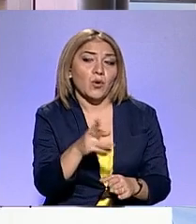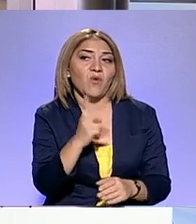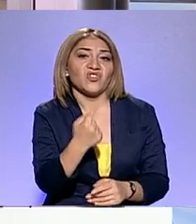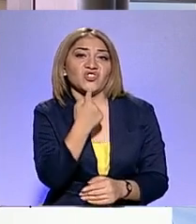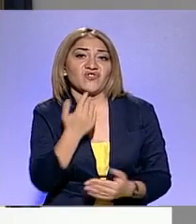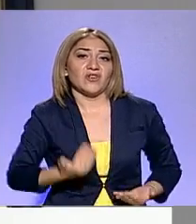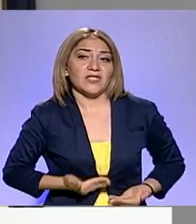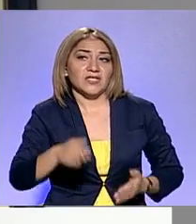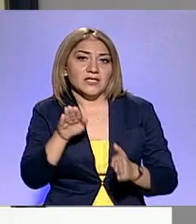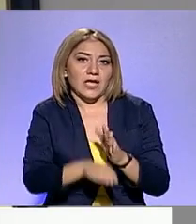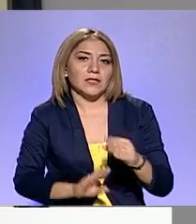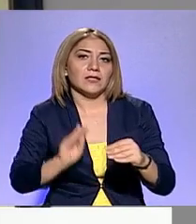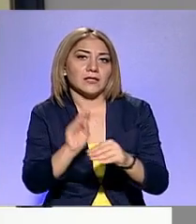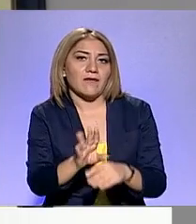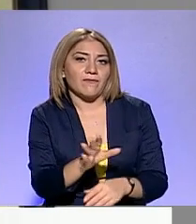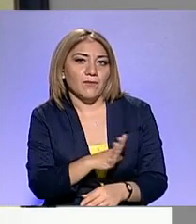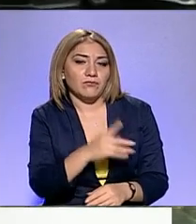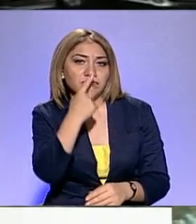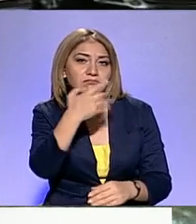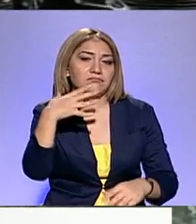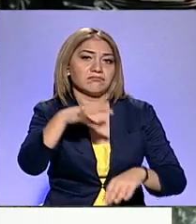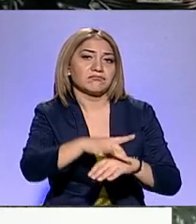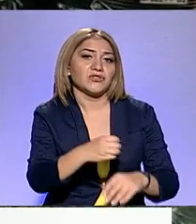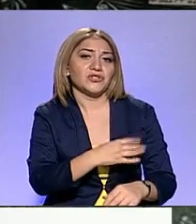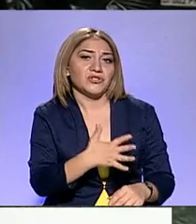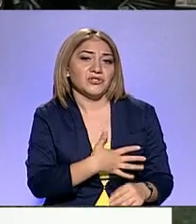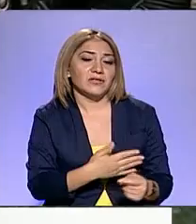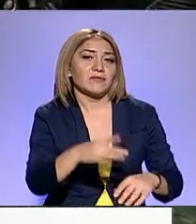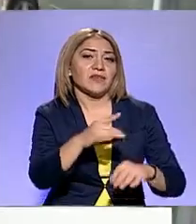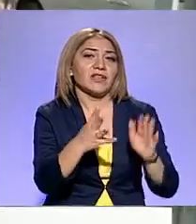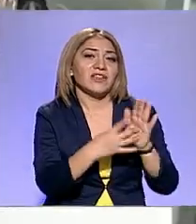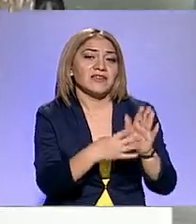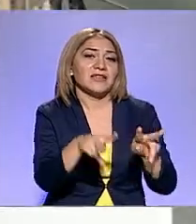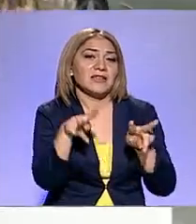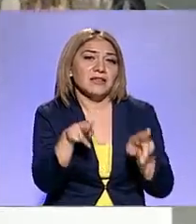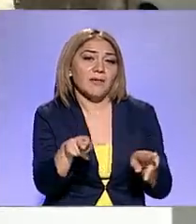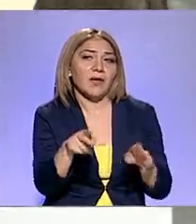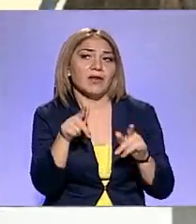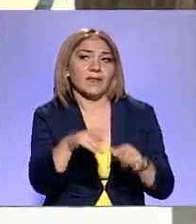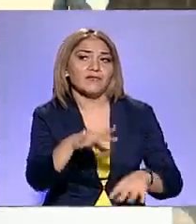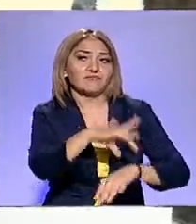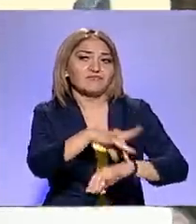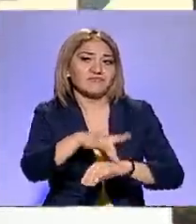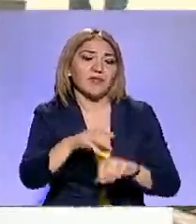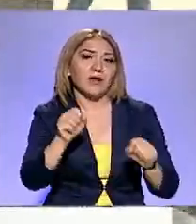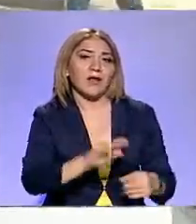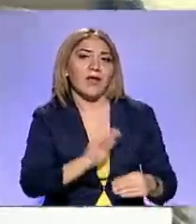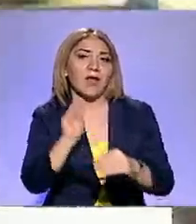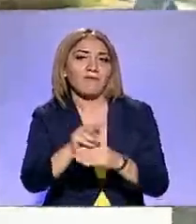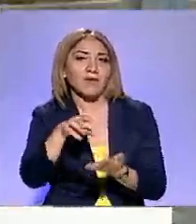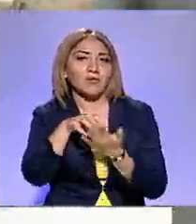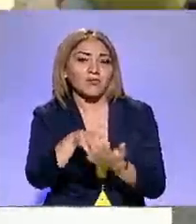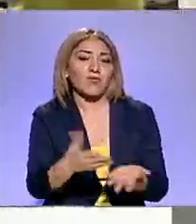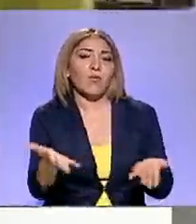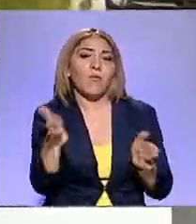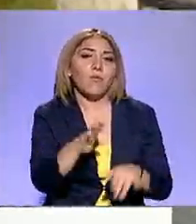միլիարդանոց չարաշահման հետ նախարարը հաշվել է։ Խոշոր նման 9 դեպքով էլ գումարները պետք է բյուջե բերվեն, որ կարողանան ավելացնել նաև